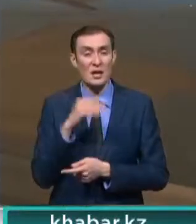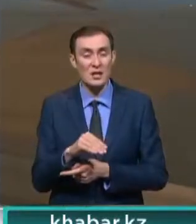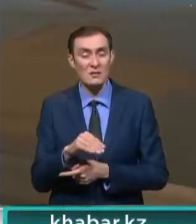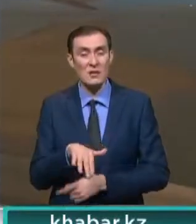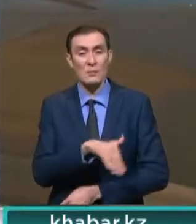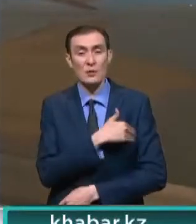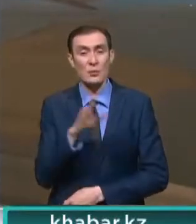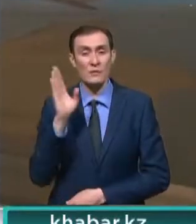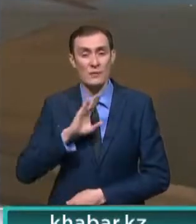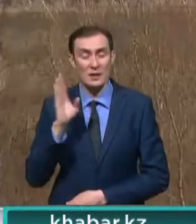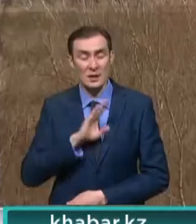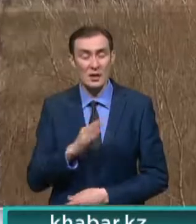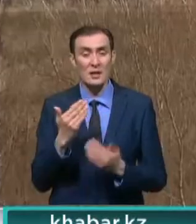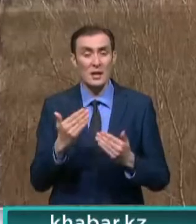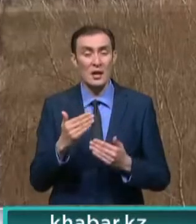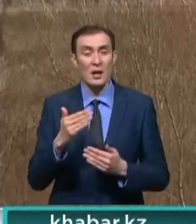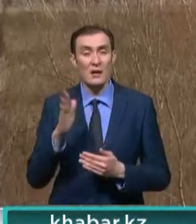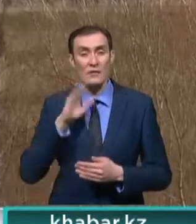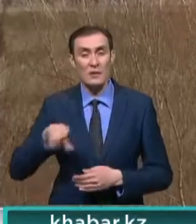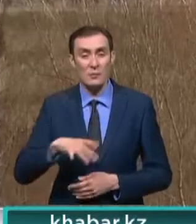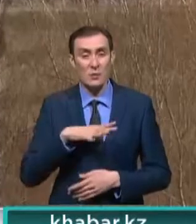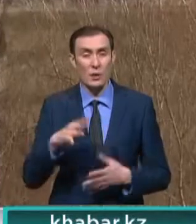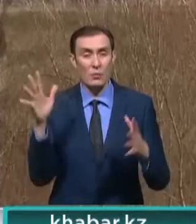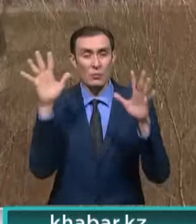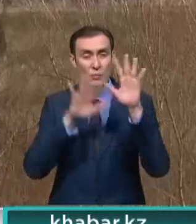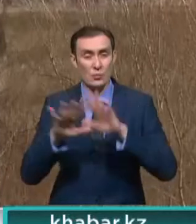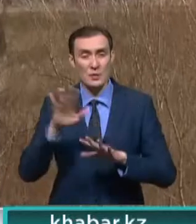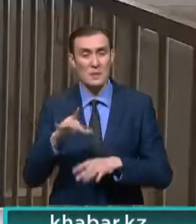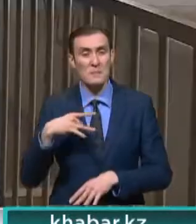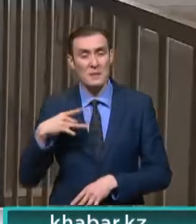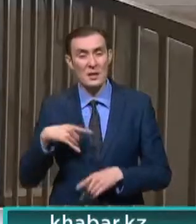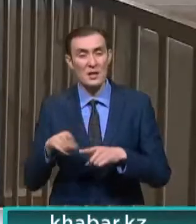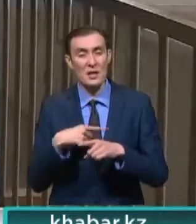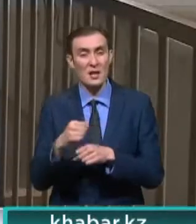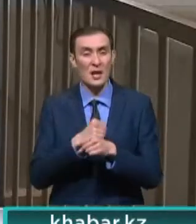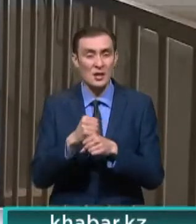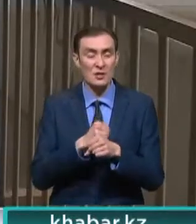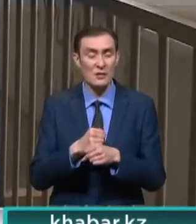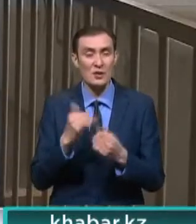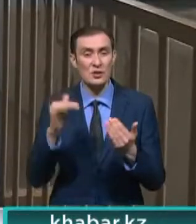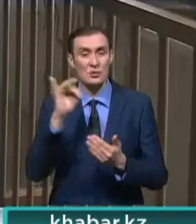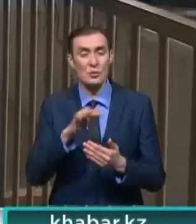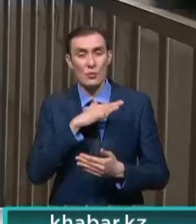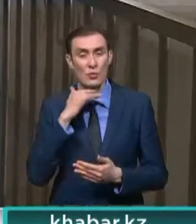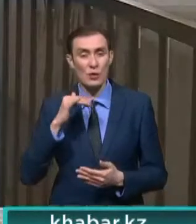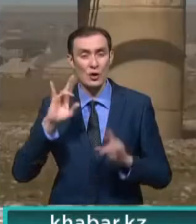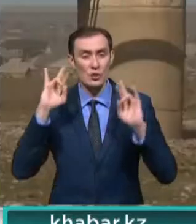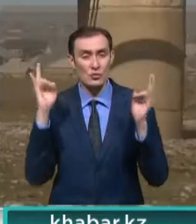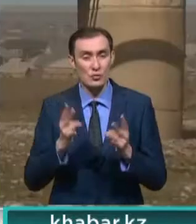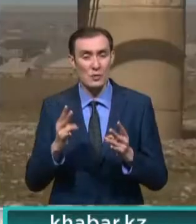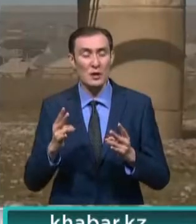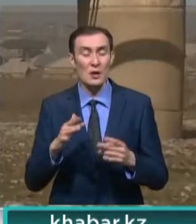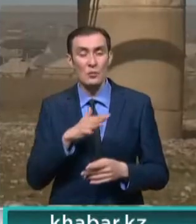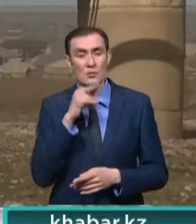и температуры воды. На отдельных участках вода стала мутно-белой или мутно-коричневой. История уже наделала много шума.